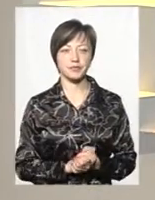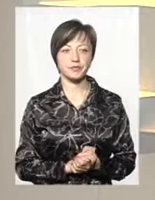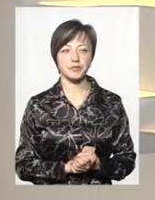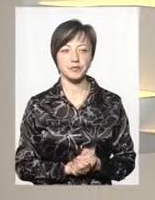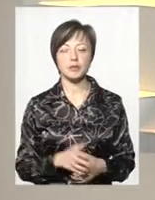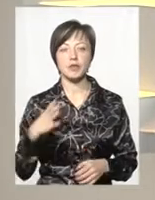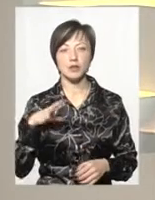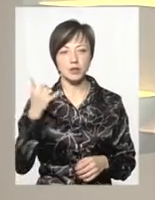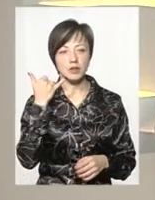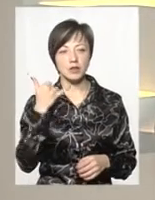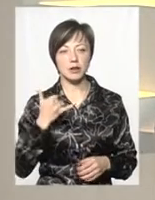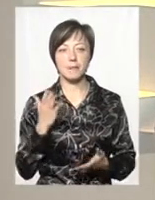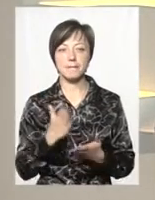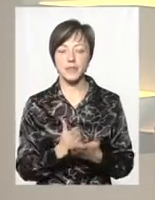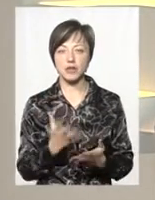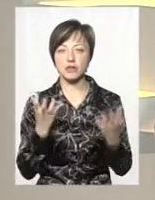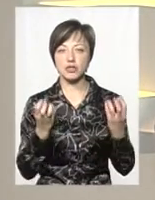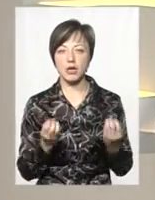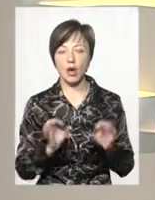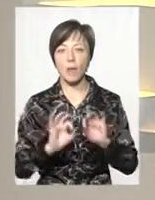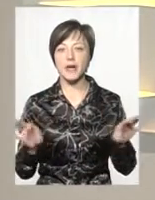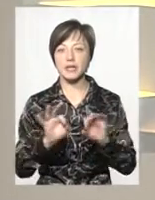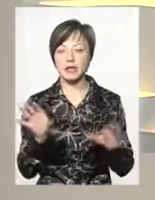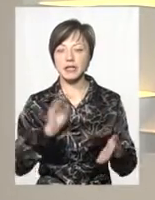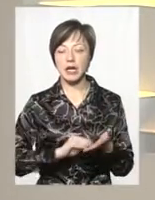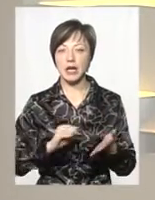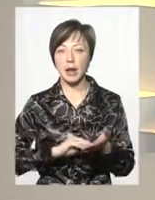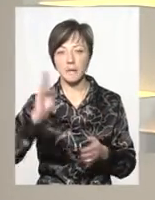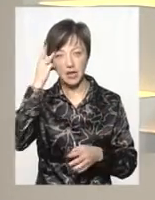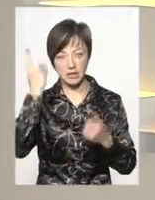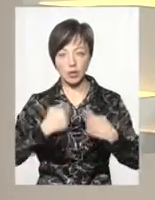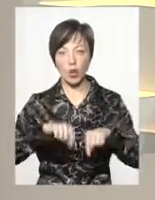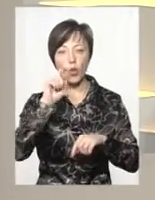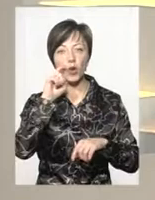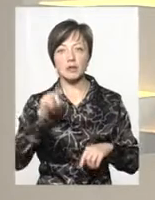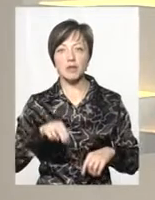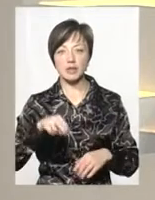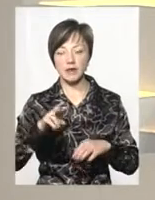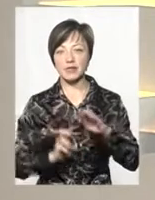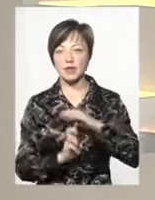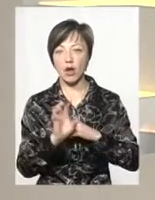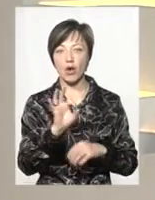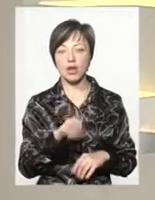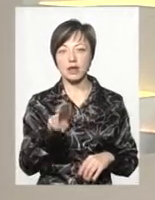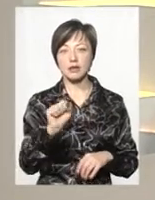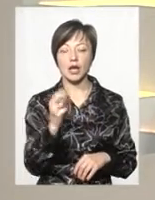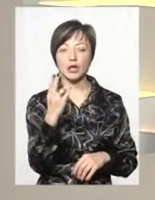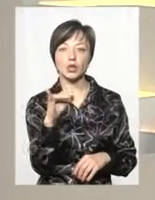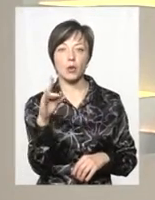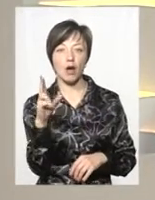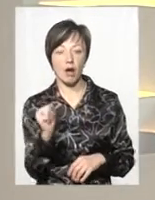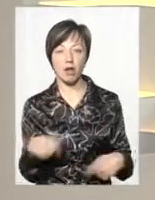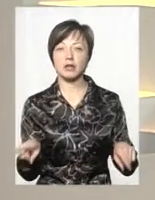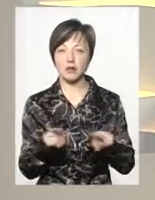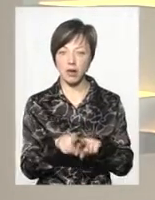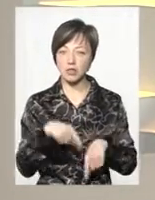Поки будемо чекати дзвінок, ми маємо ще телефонний коментар секретаря Хмельницької єпархії Української православної церкви Олександра Дацюка. Він